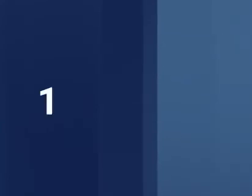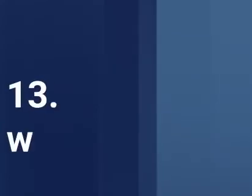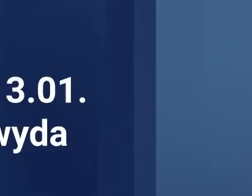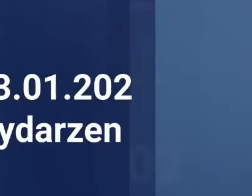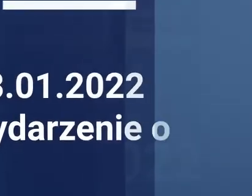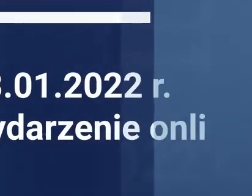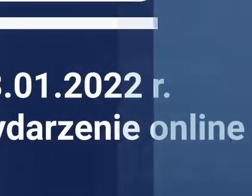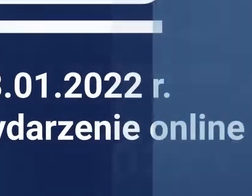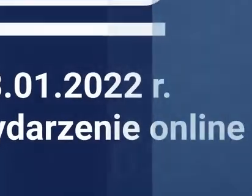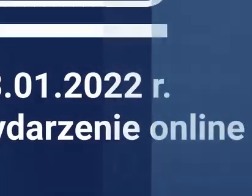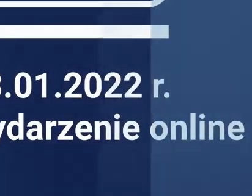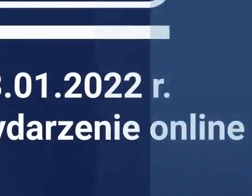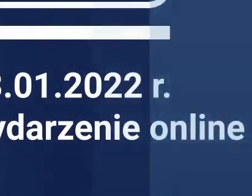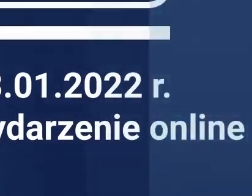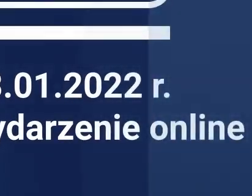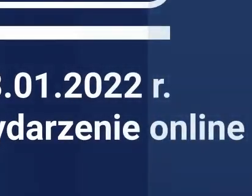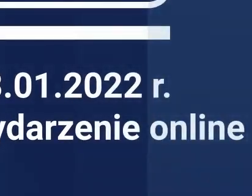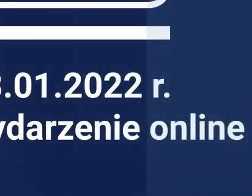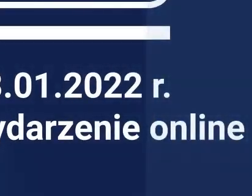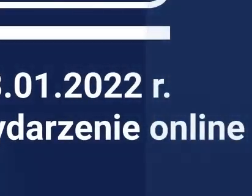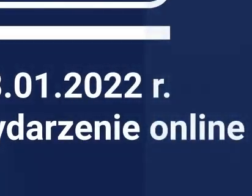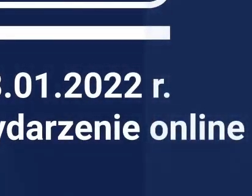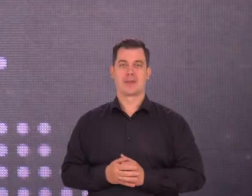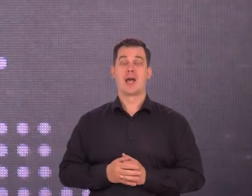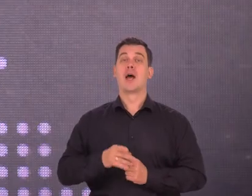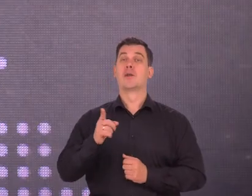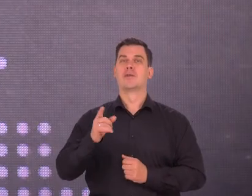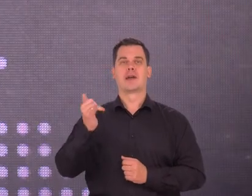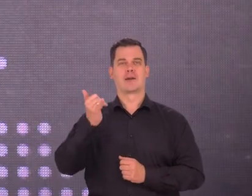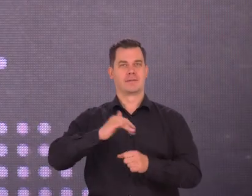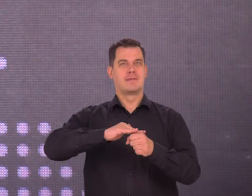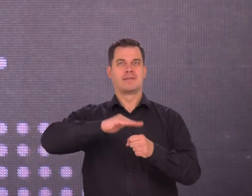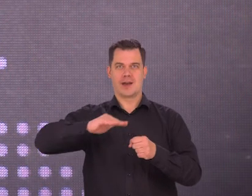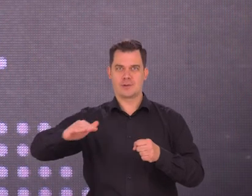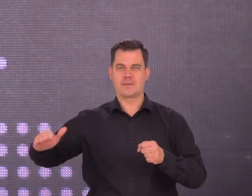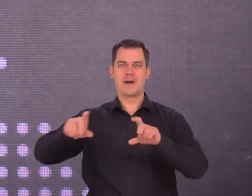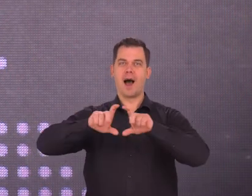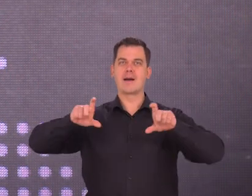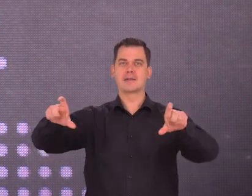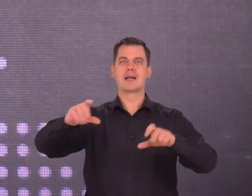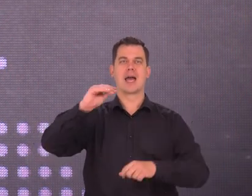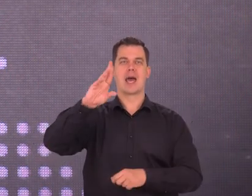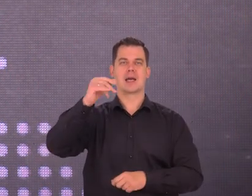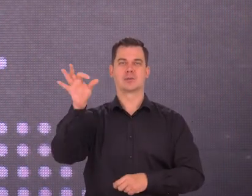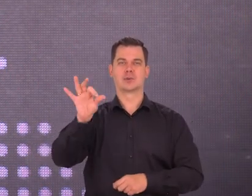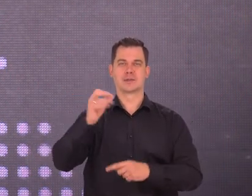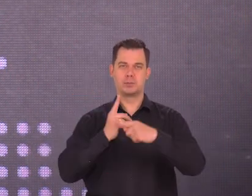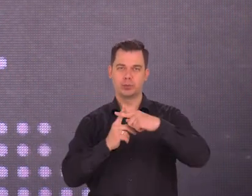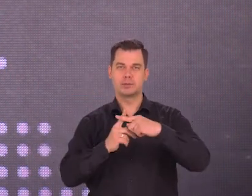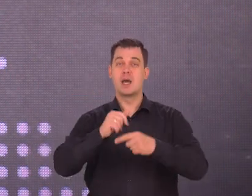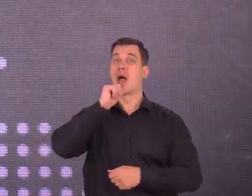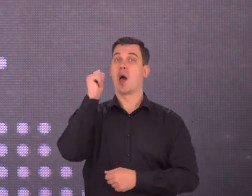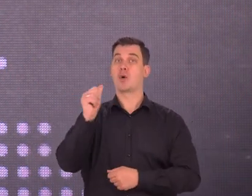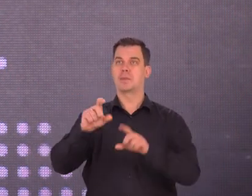Muzyka Zupełnie oficjalnie, w imieniu Narodowej Agencji Programu Erasmus Plus i